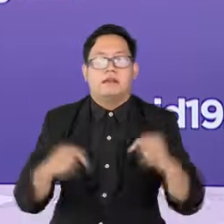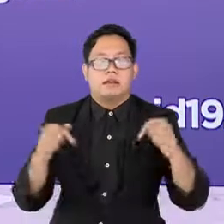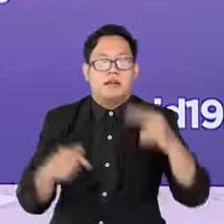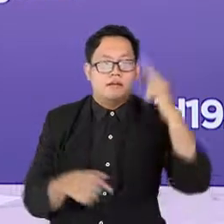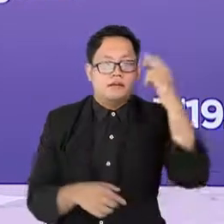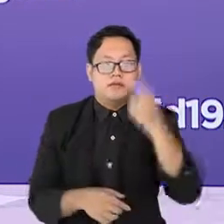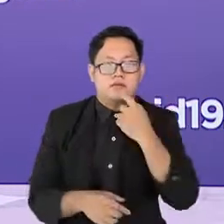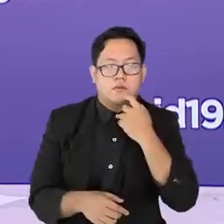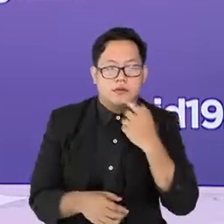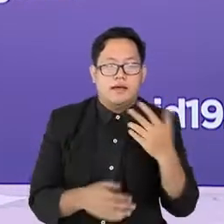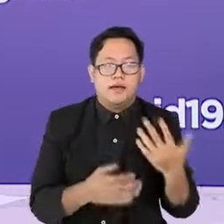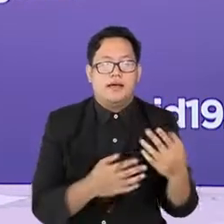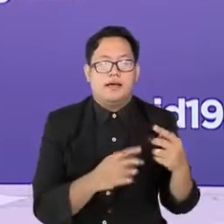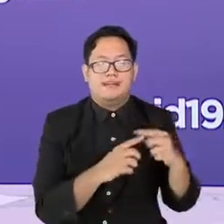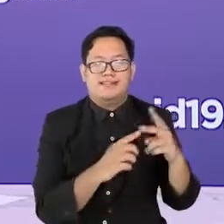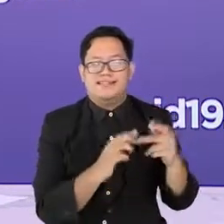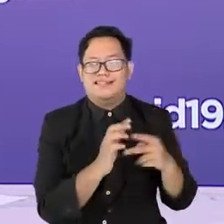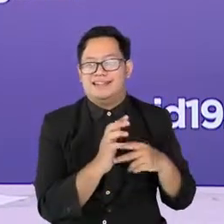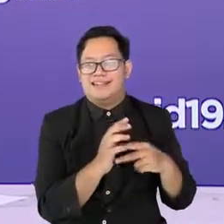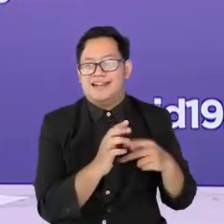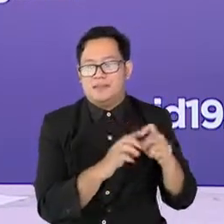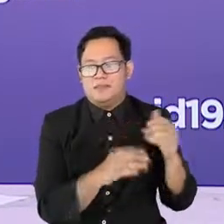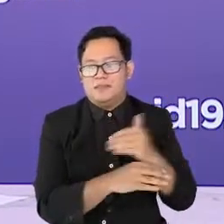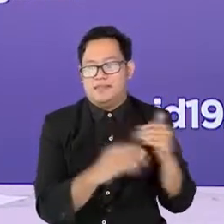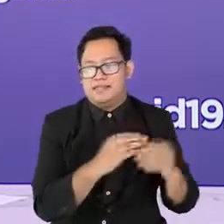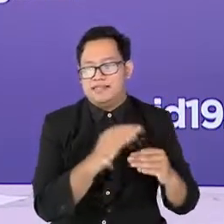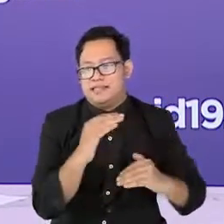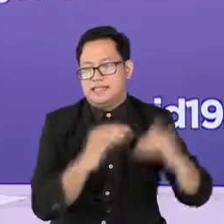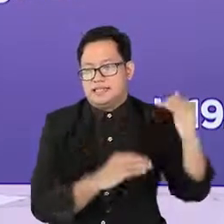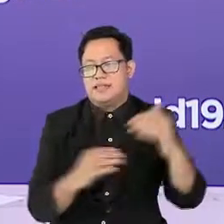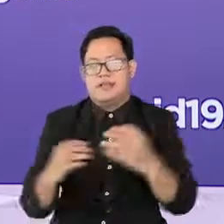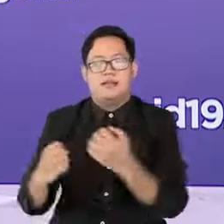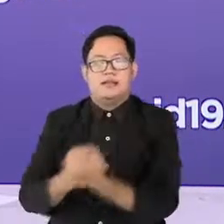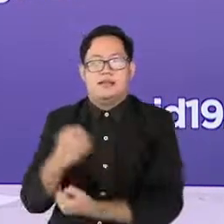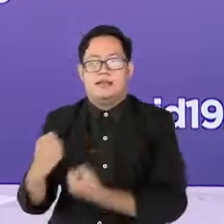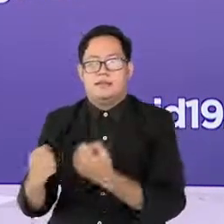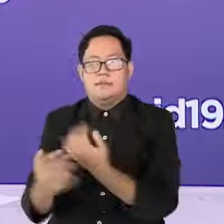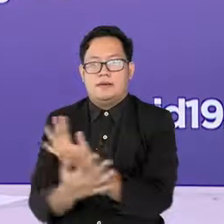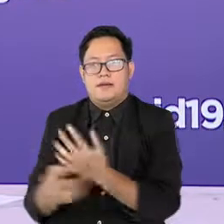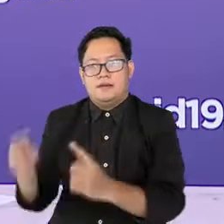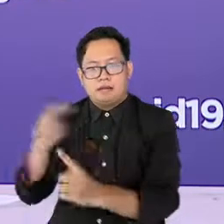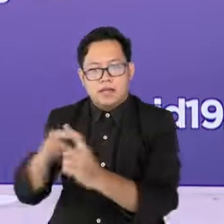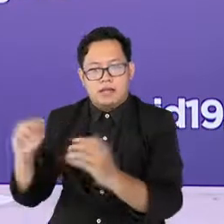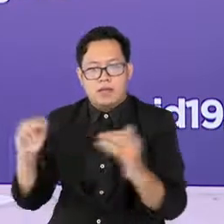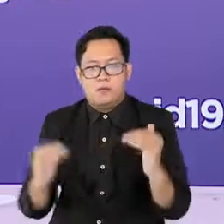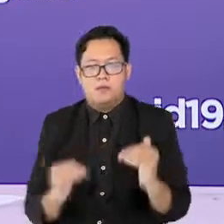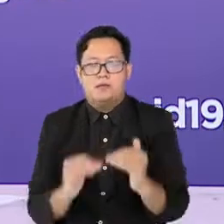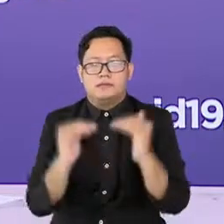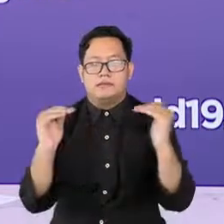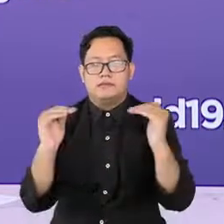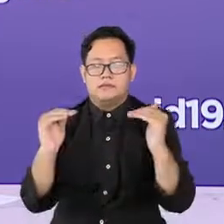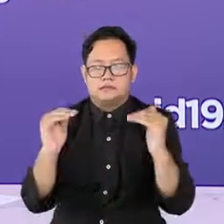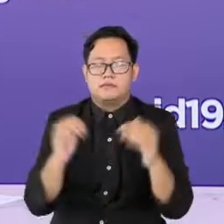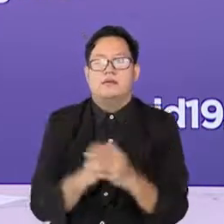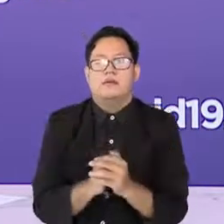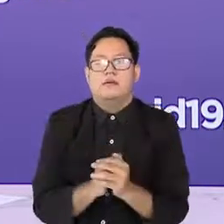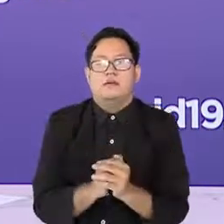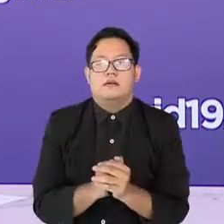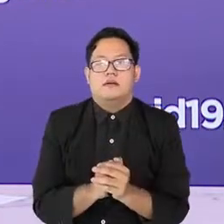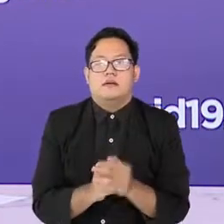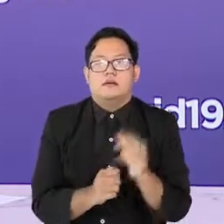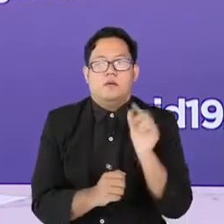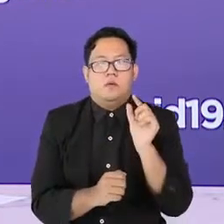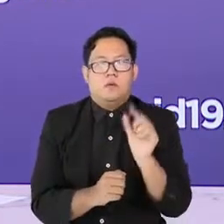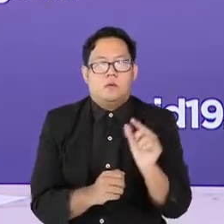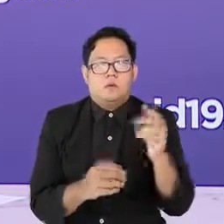trend mobilitas yang tinggi dengan sistem kegiatan masyarakat yang terpantau baik jujur berbagai instansi serta